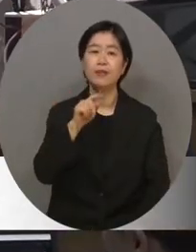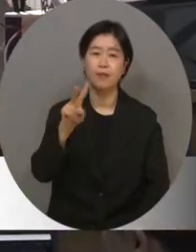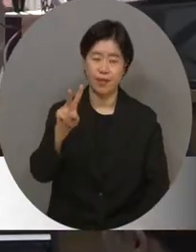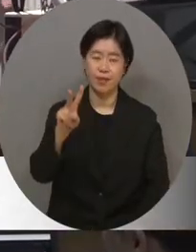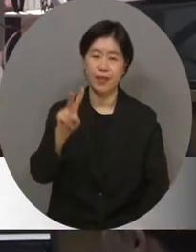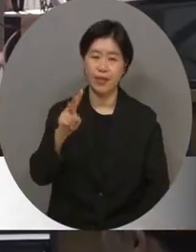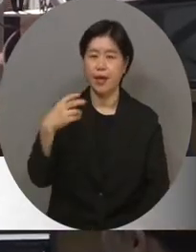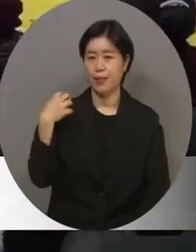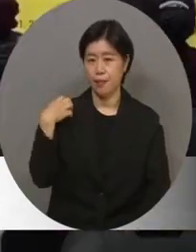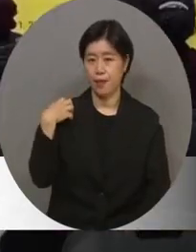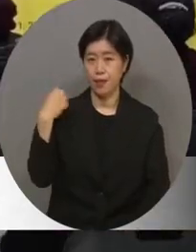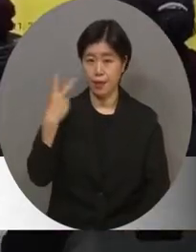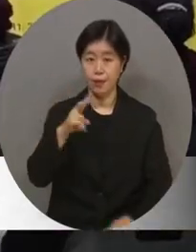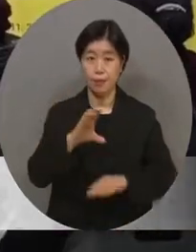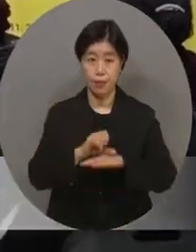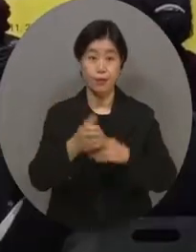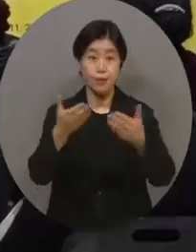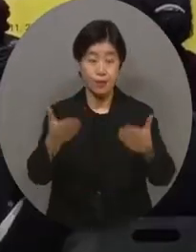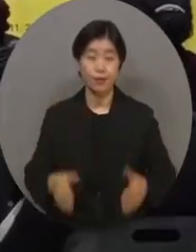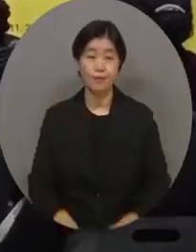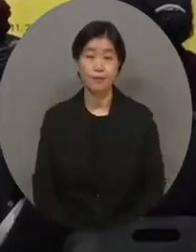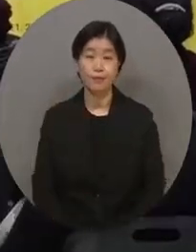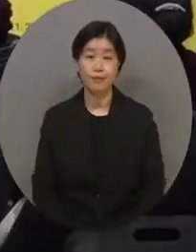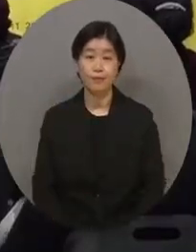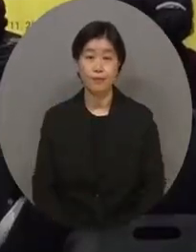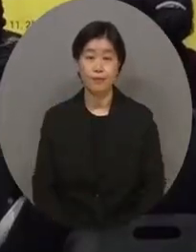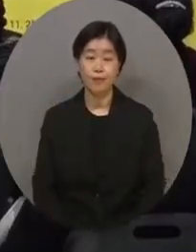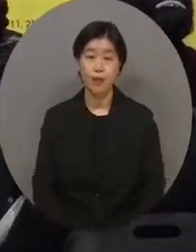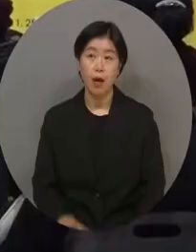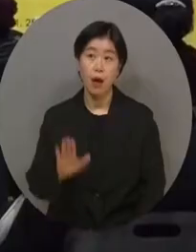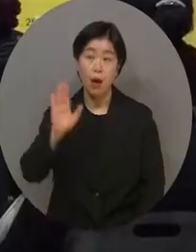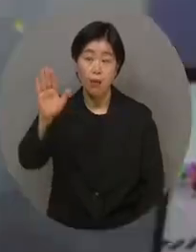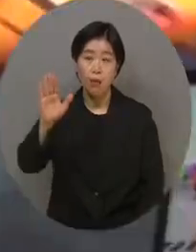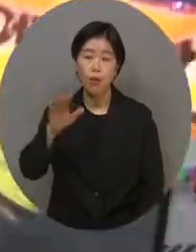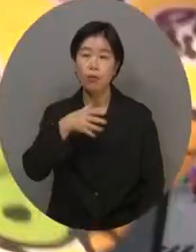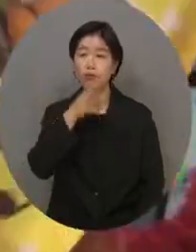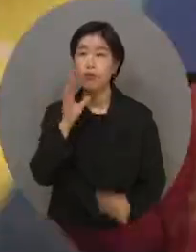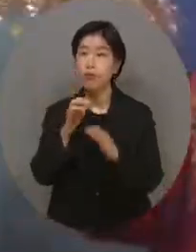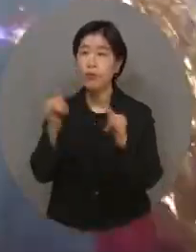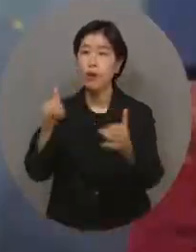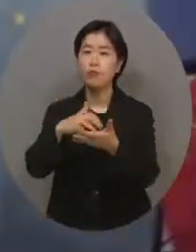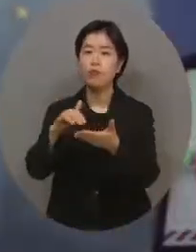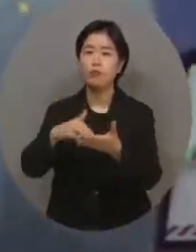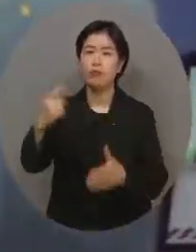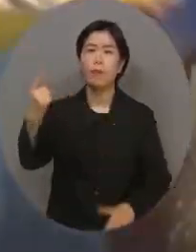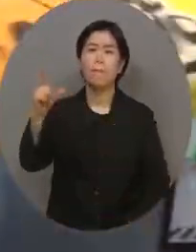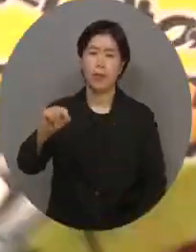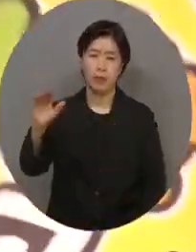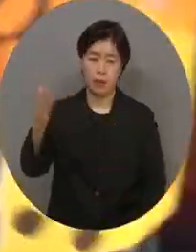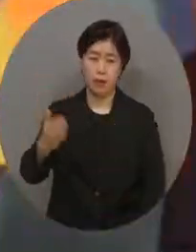방송될 예정입니다. 곧 다가올 노인 인구 1000만 시대. 새로운 꿈을